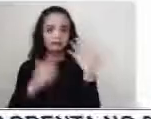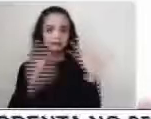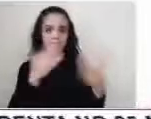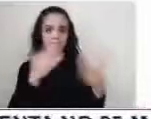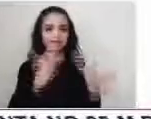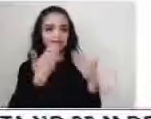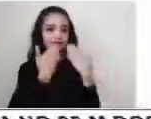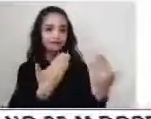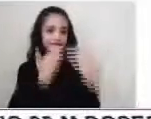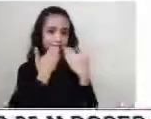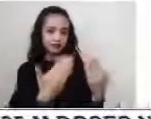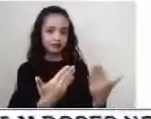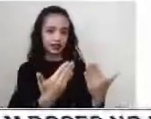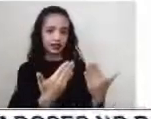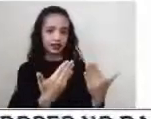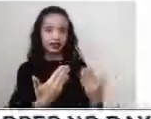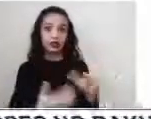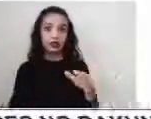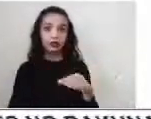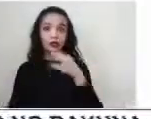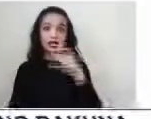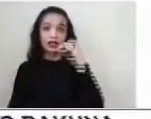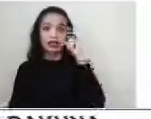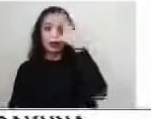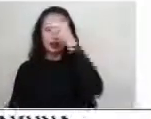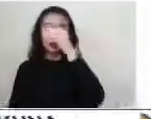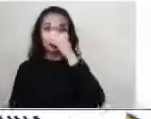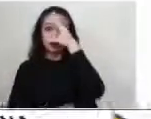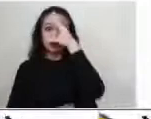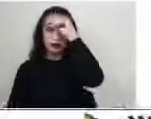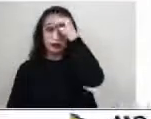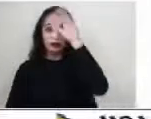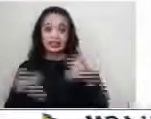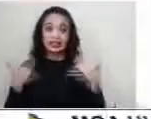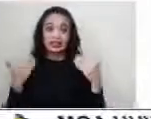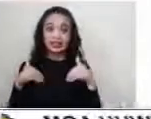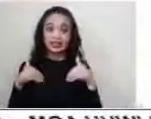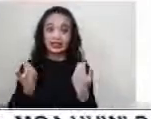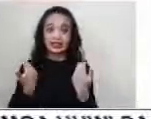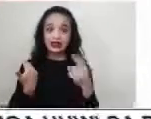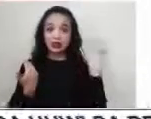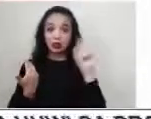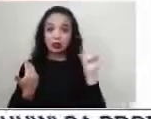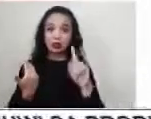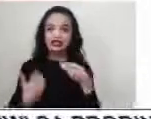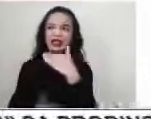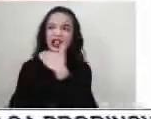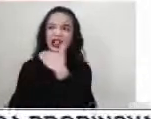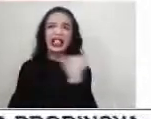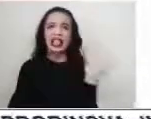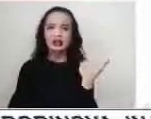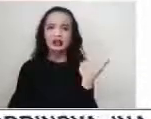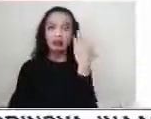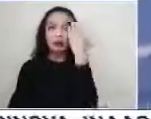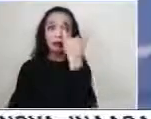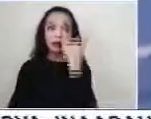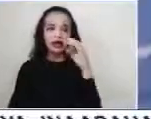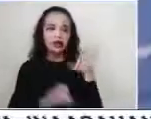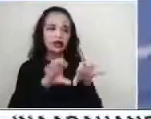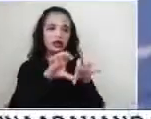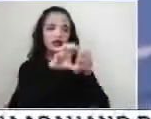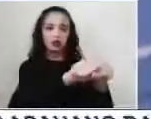biktima. Inihayag naman ng pamilya Lagman ang kanilang pasasalamat sa lahat ng tumulong sa kanila maging kay Mayor Benjamin